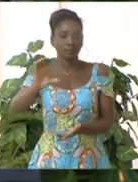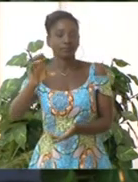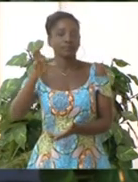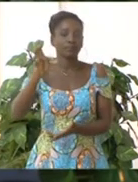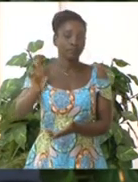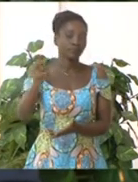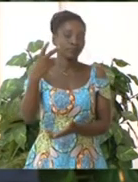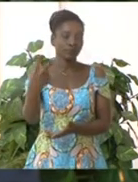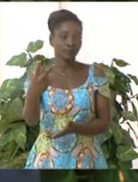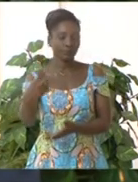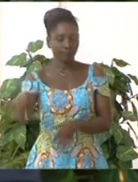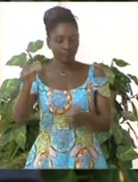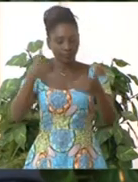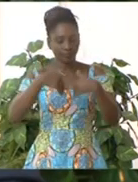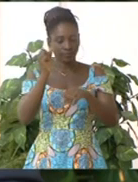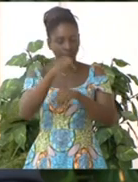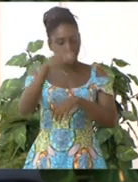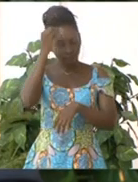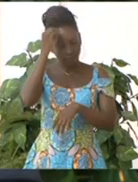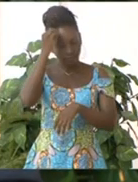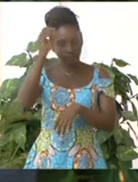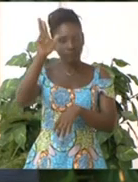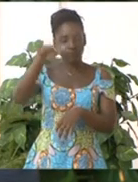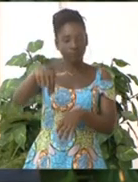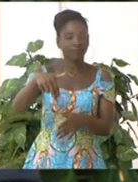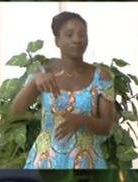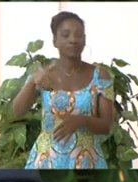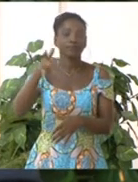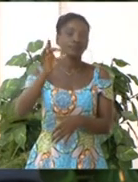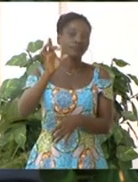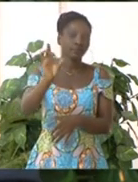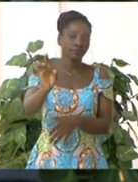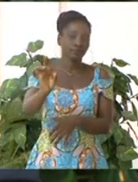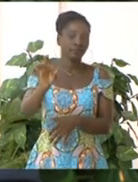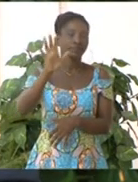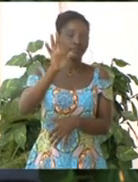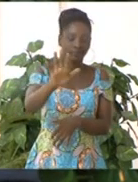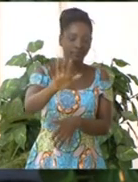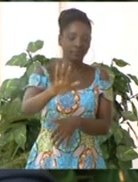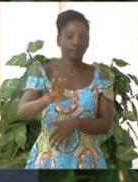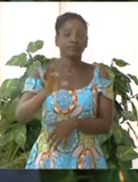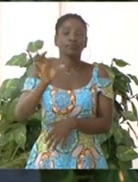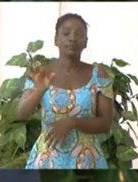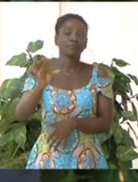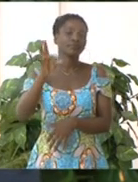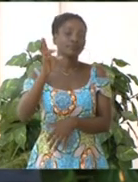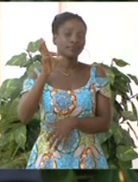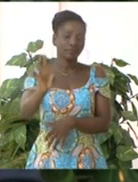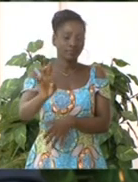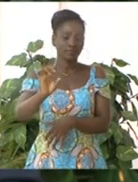alassane ouattara 3085 soit 97,20 6%